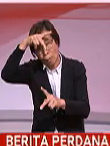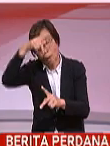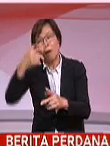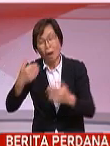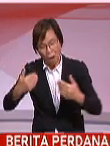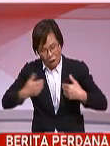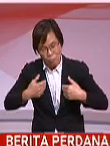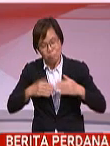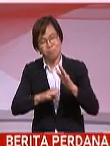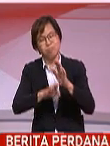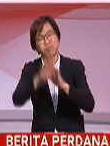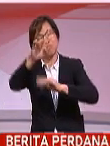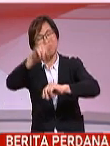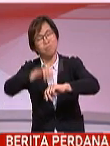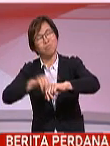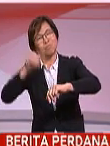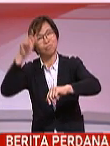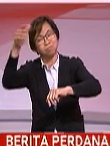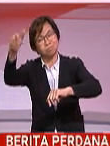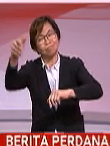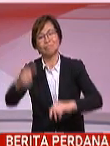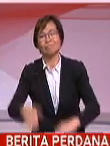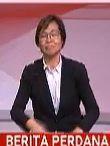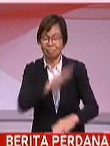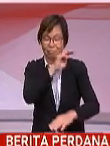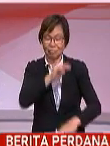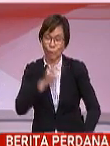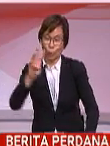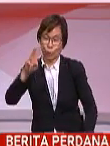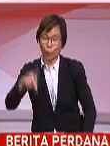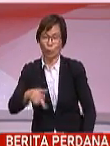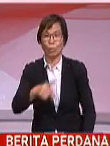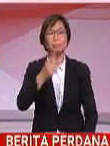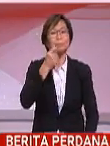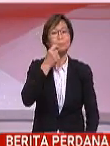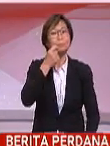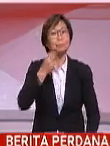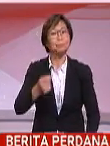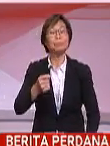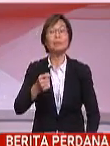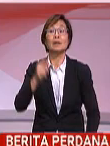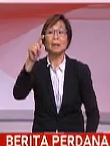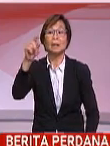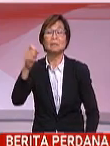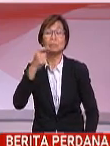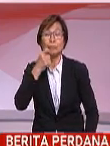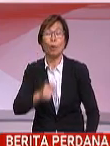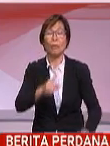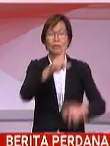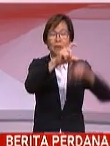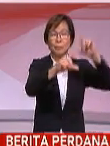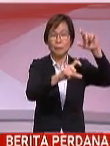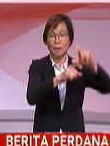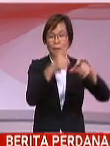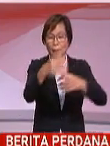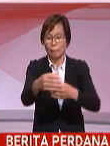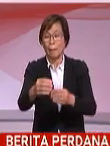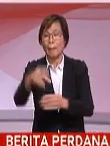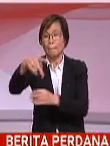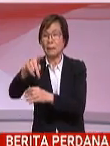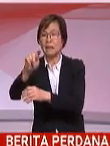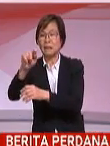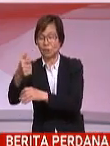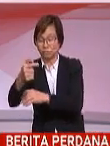arus pembangunan di masa hadapan. Menteri Wilayah Persekutuan Tan Sri Anwar Musa berkata DBKL dan pejabat tanah